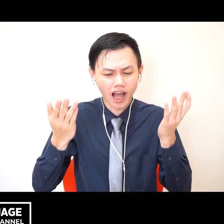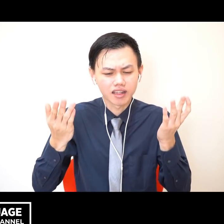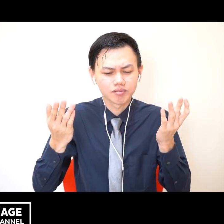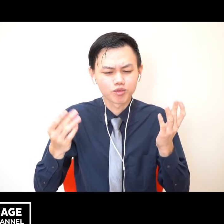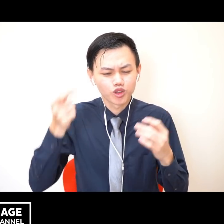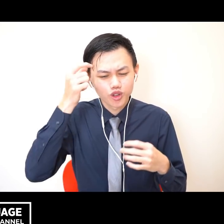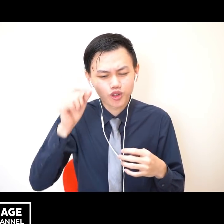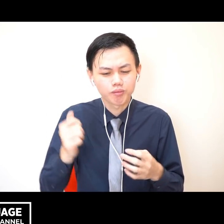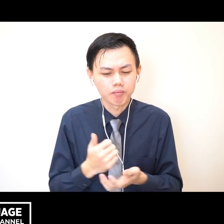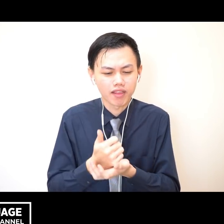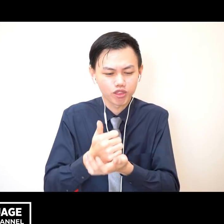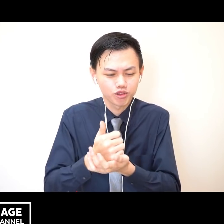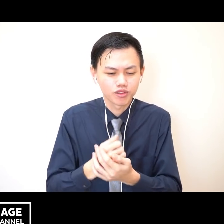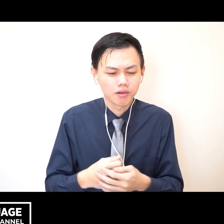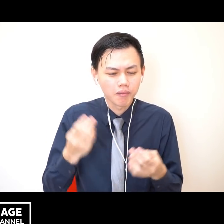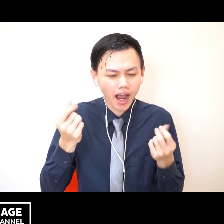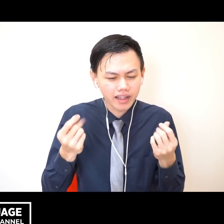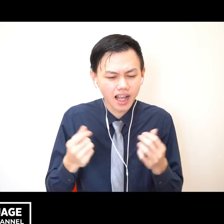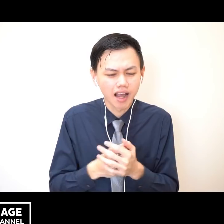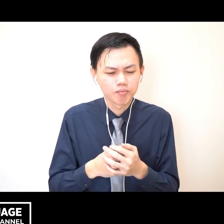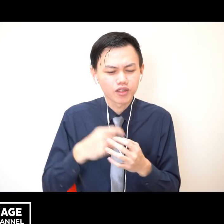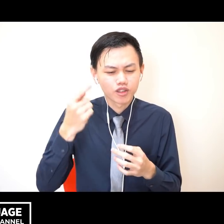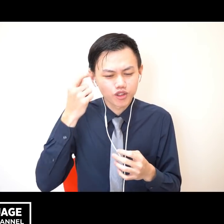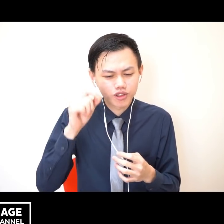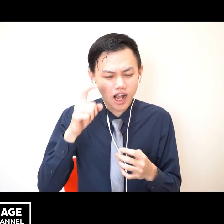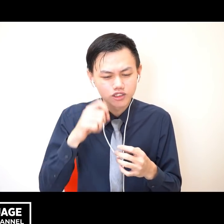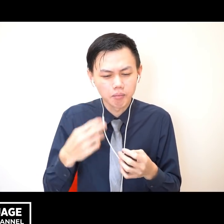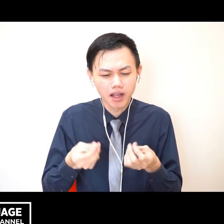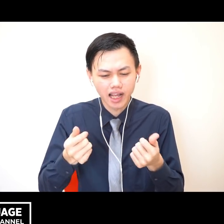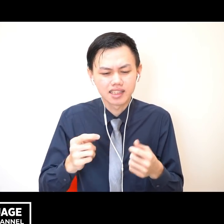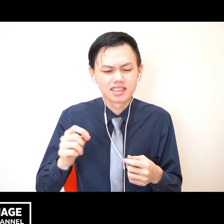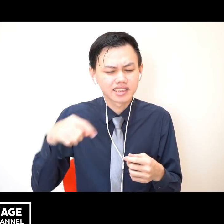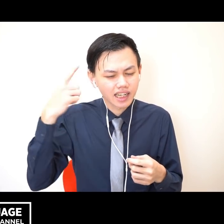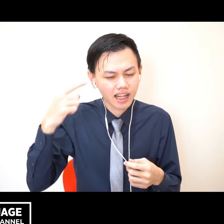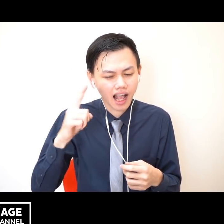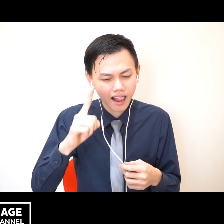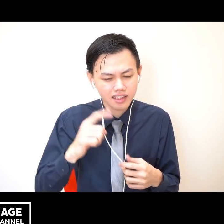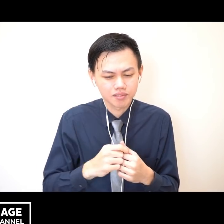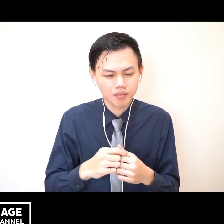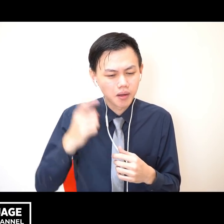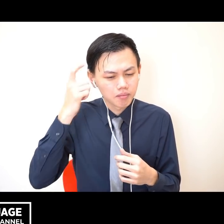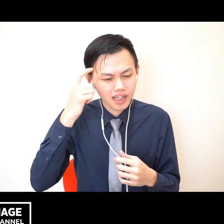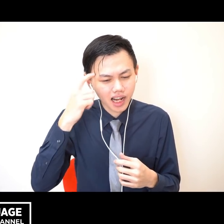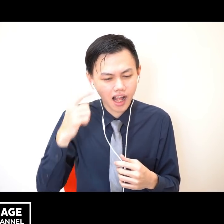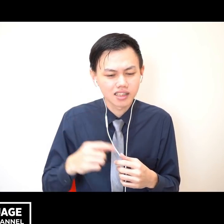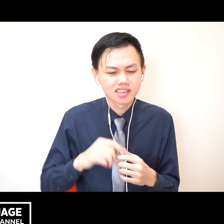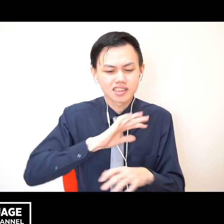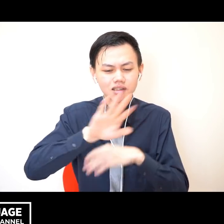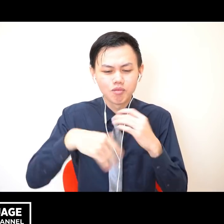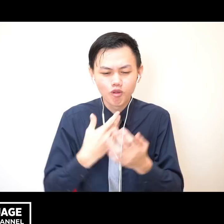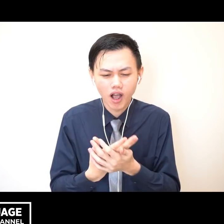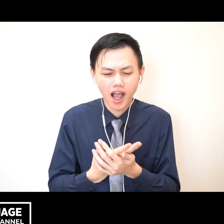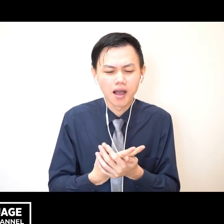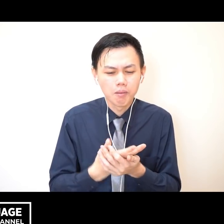kita berpikir bahwa semuanya ini berjalan dengan otomatis dengan baik-baik saja, tetapi tidak.